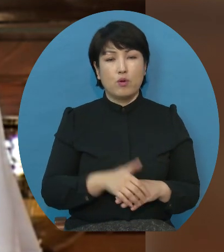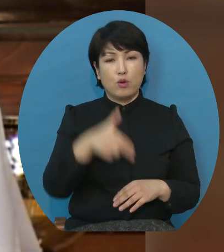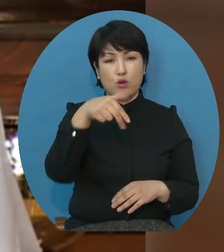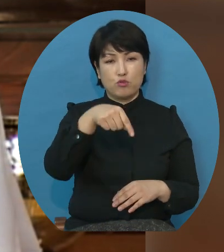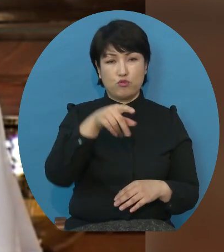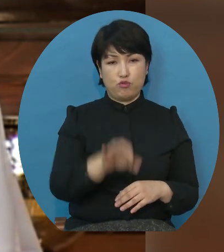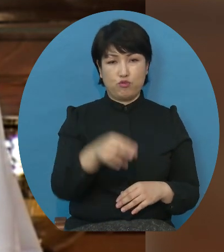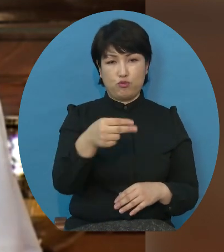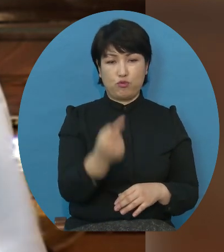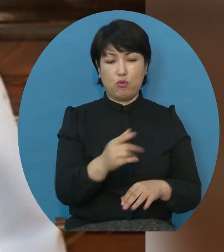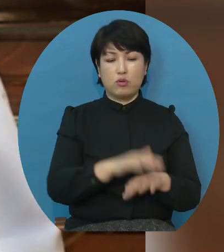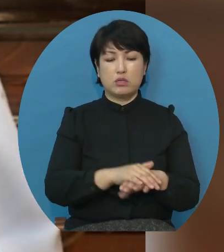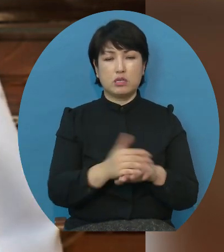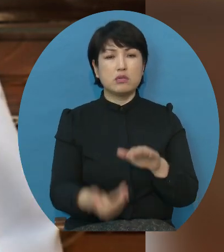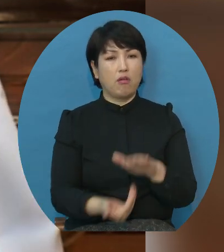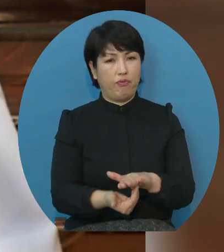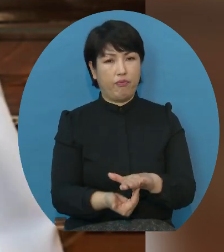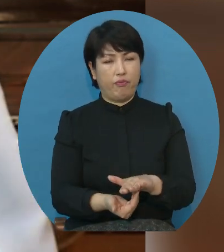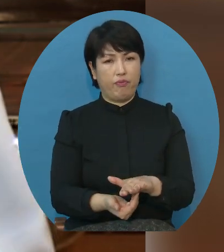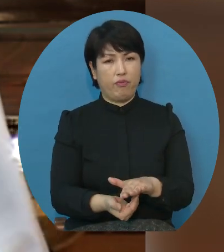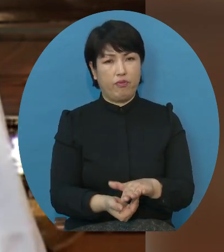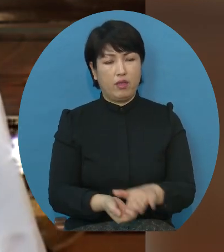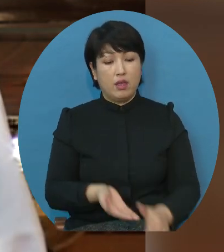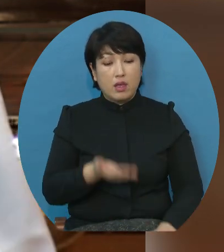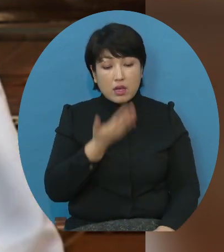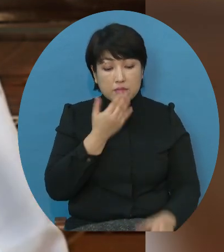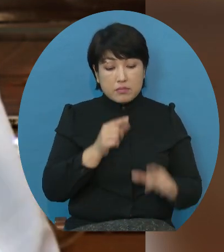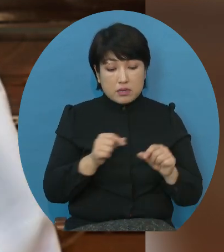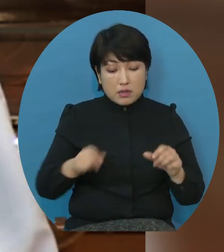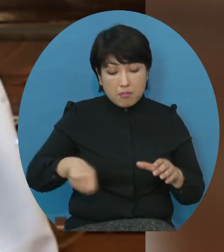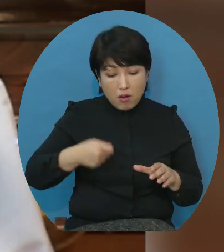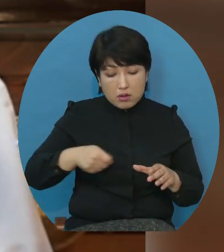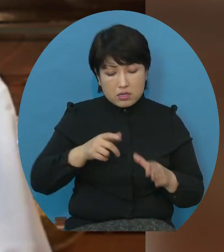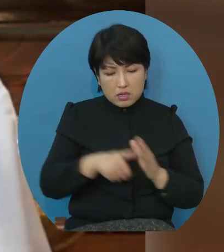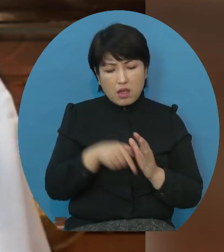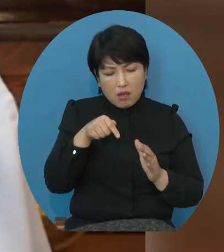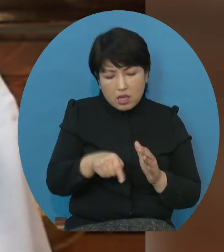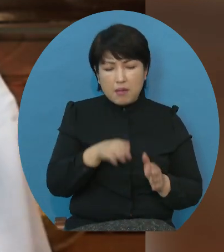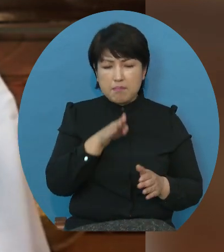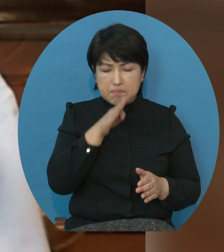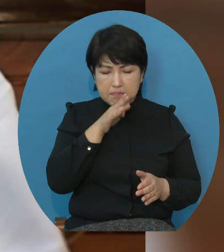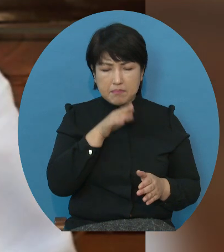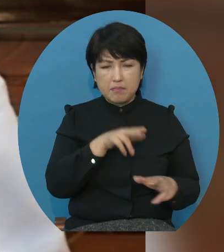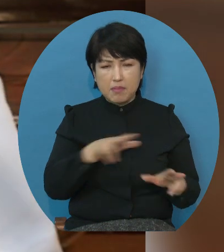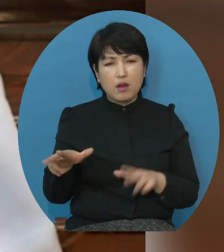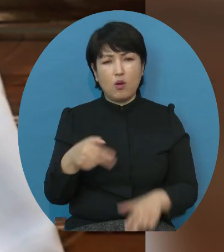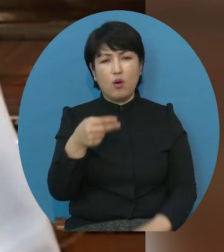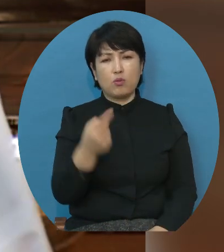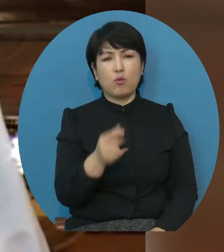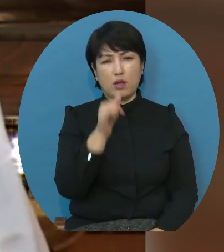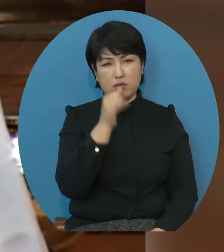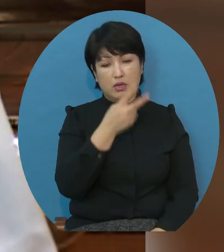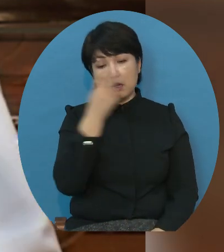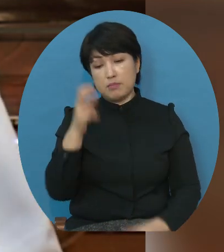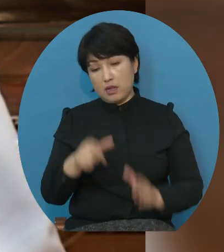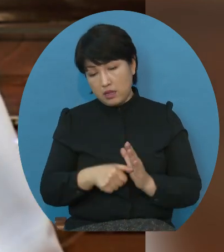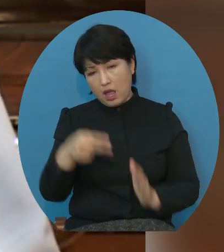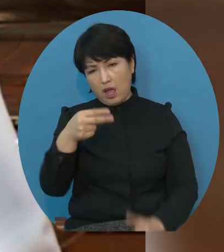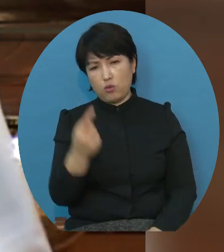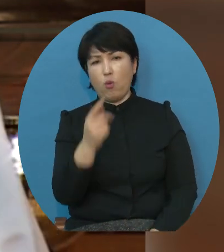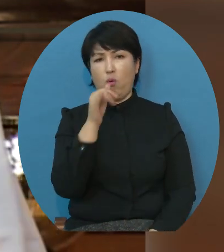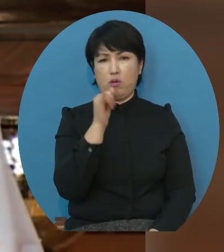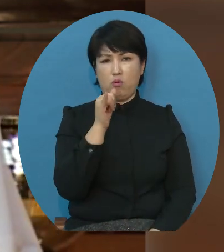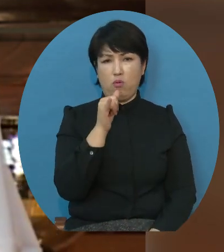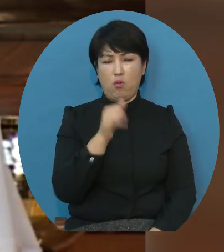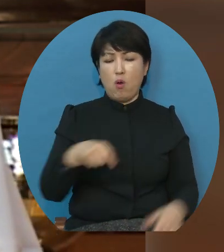거다 음식 먹는 여기에 바로 도가 이 때문에 잠자는 여기에도 가 있고 어디 입는